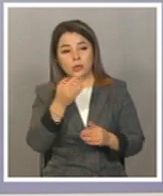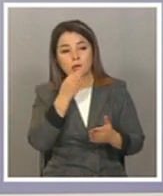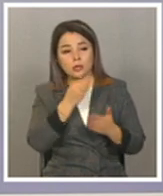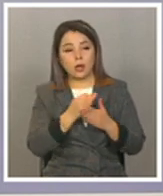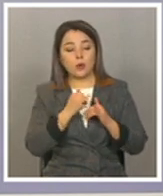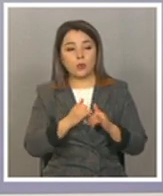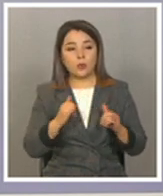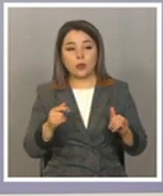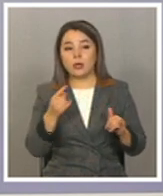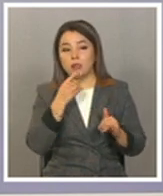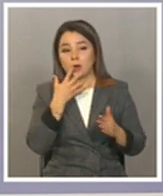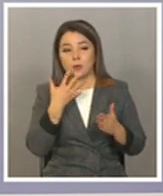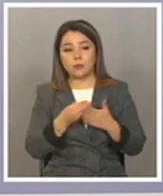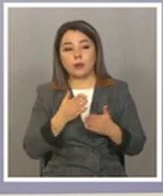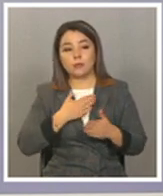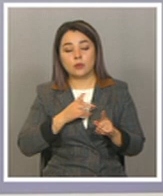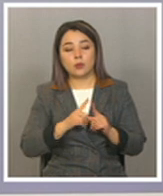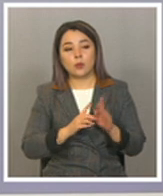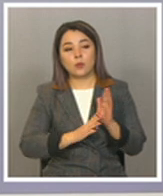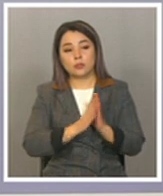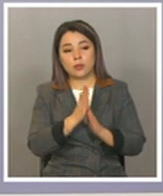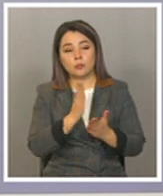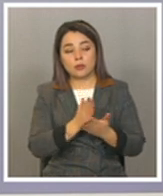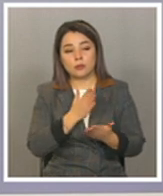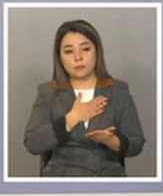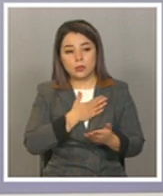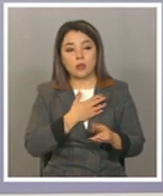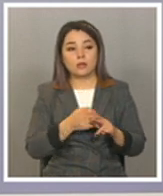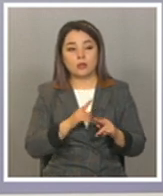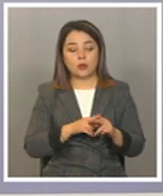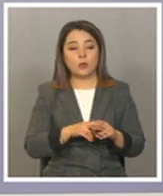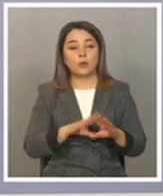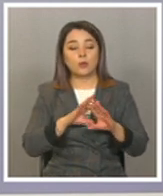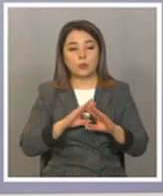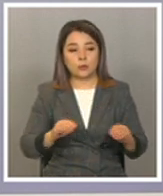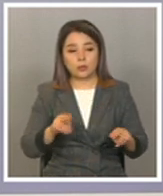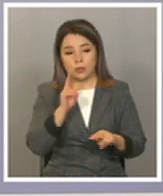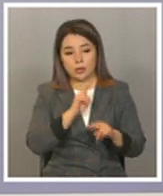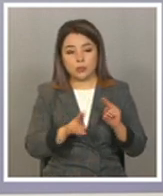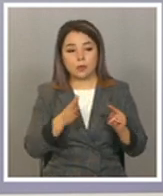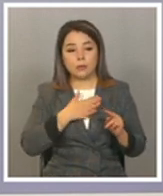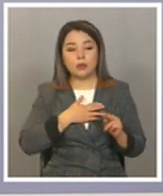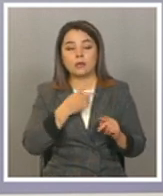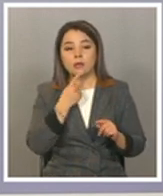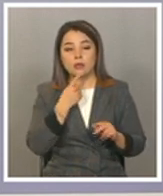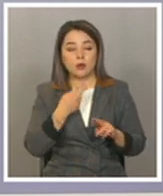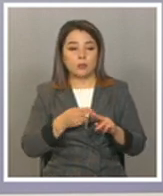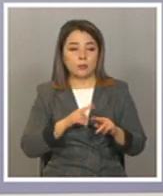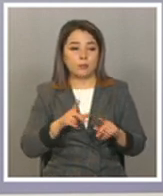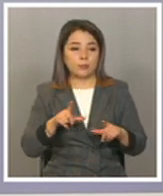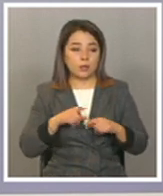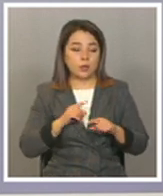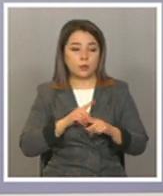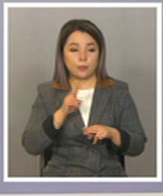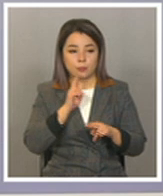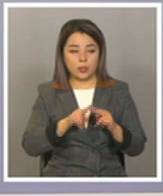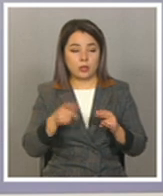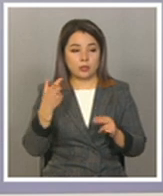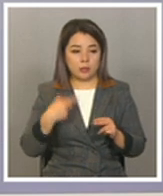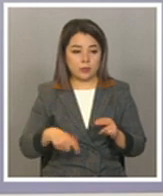тілім – мен де бірге өсемін. Өсше тілім – мен де бірге өшемін.